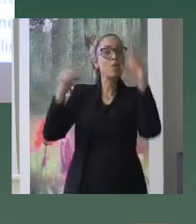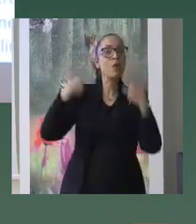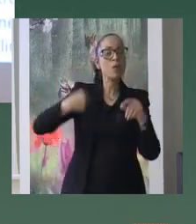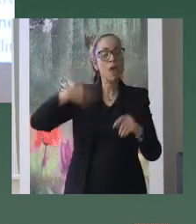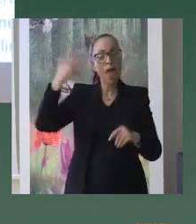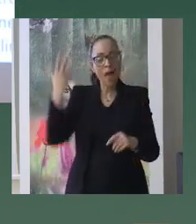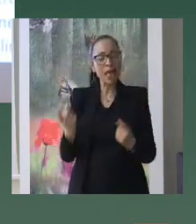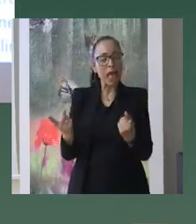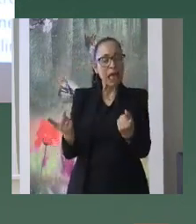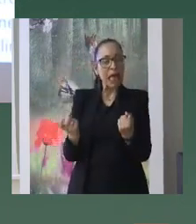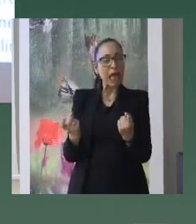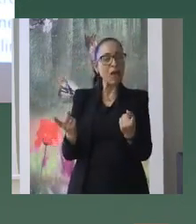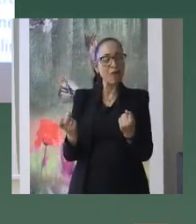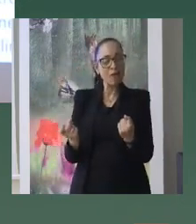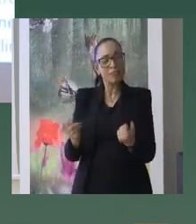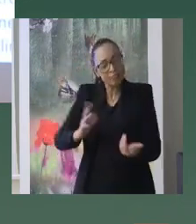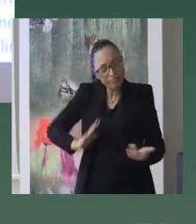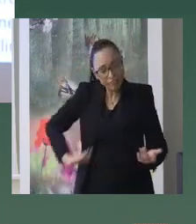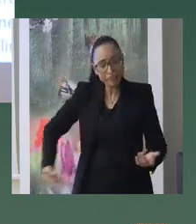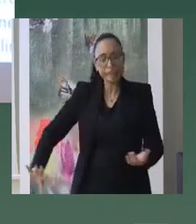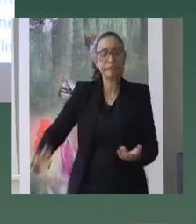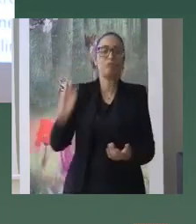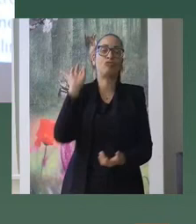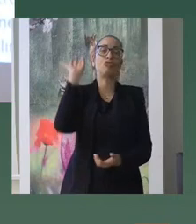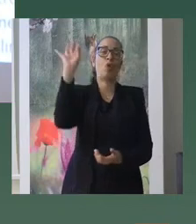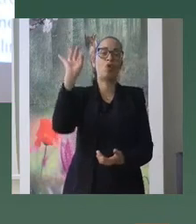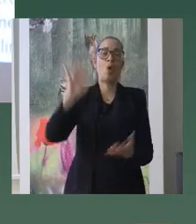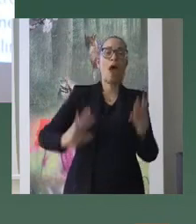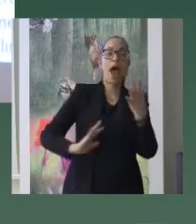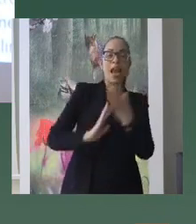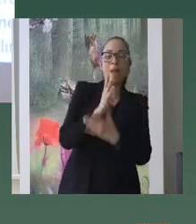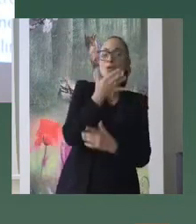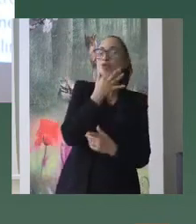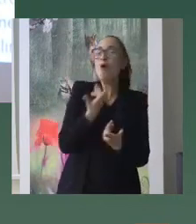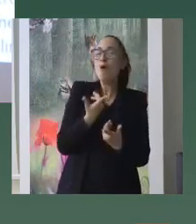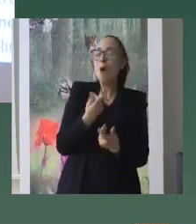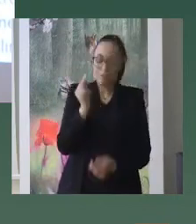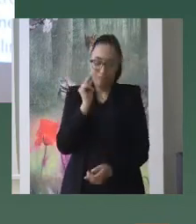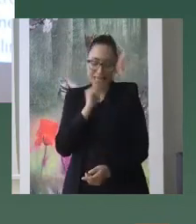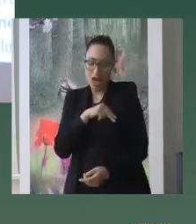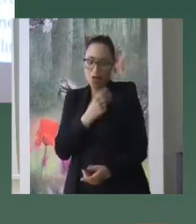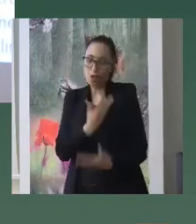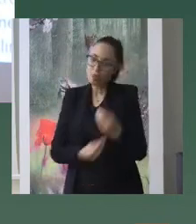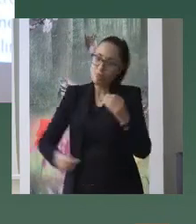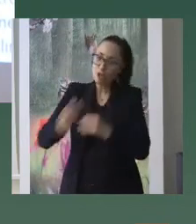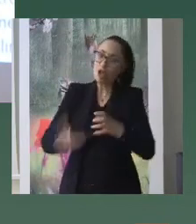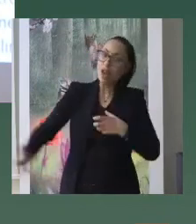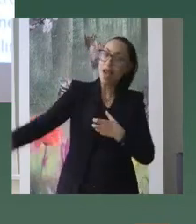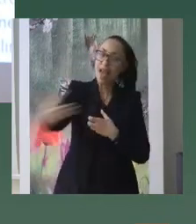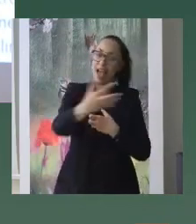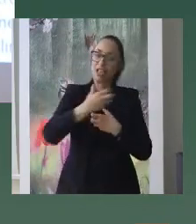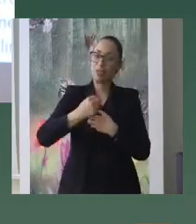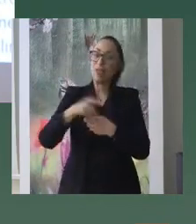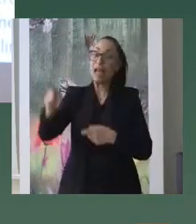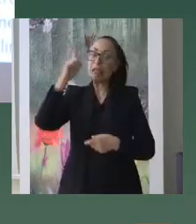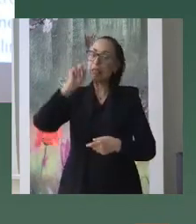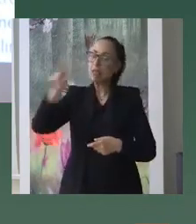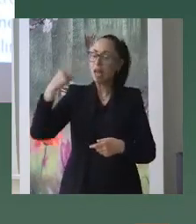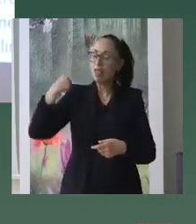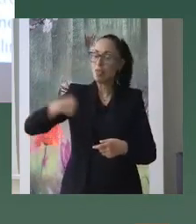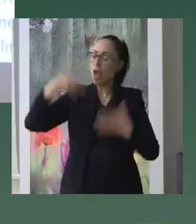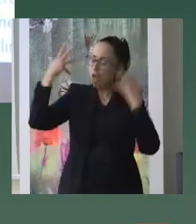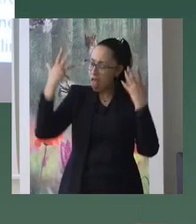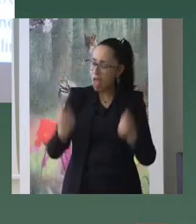έχει κάθε κίνητρο να παράγει ανάπτυξη, για να έχει περισσότερα έσοδα. Και ξέρει ο Δήμαρχος ότι στη τετραετία που έχει μπροστά έχει εγγυημένα